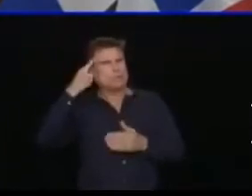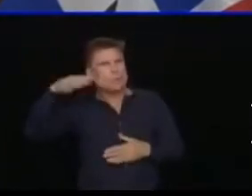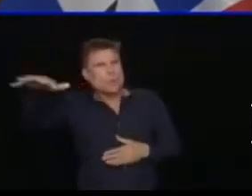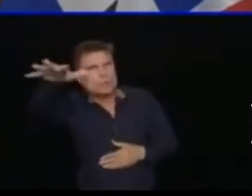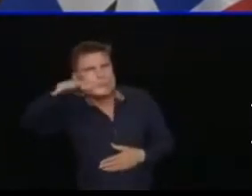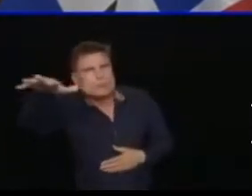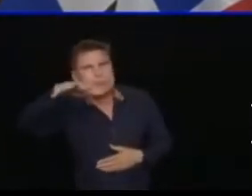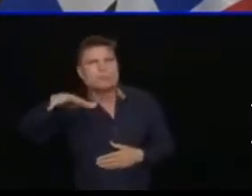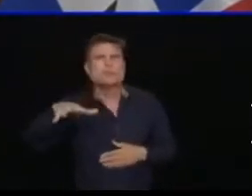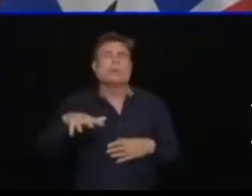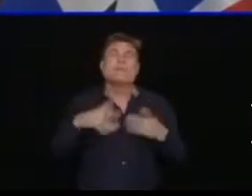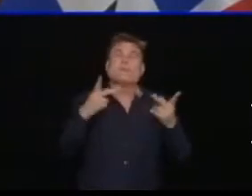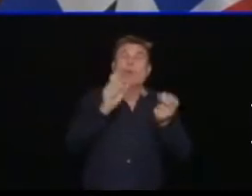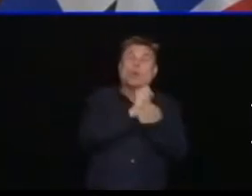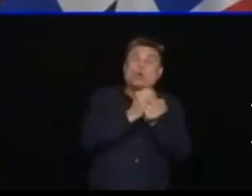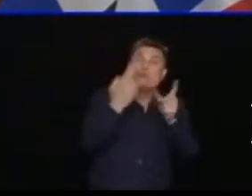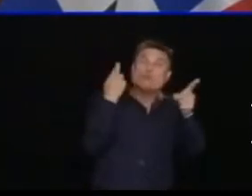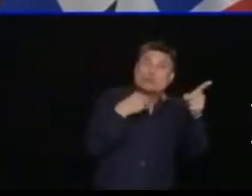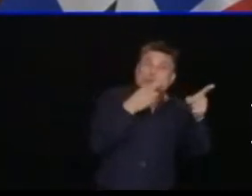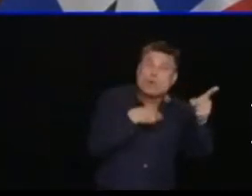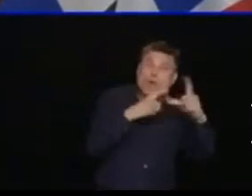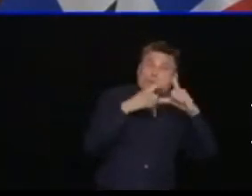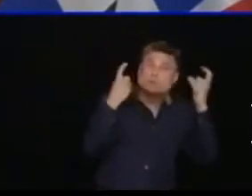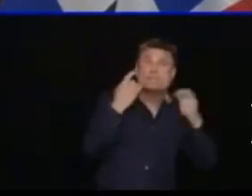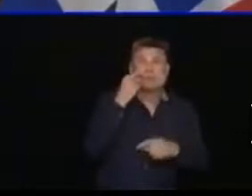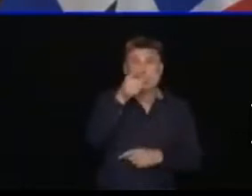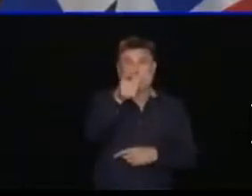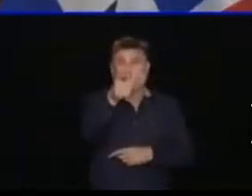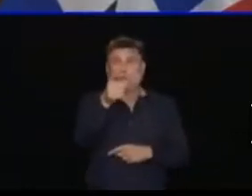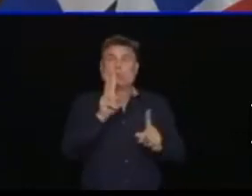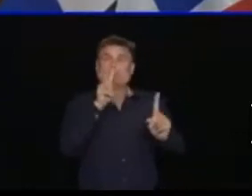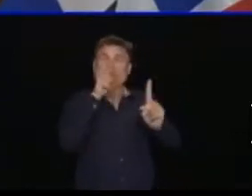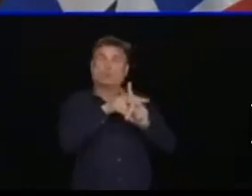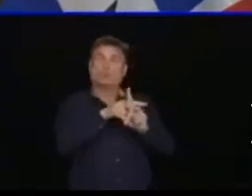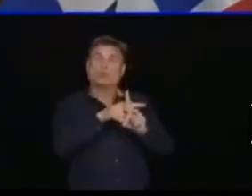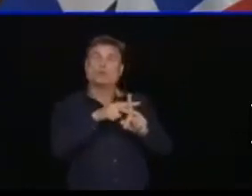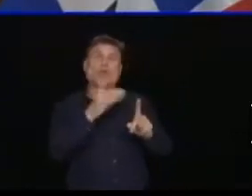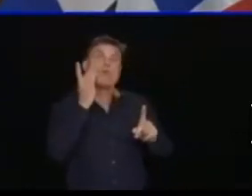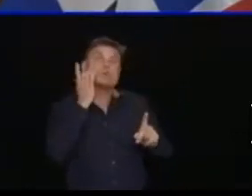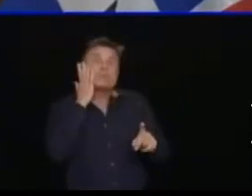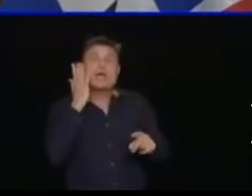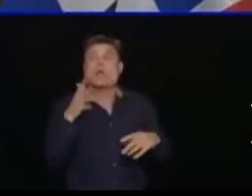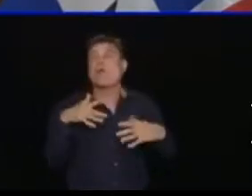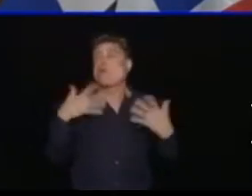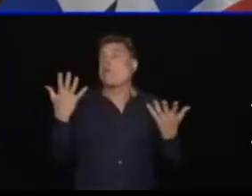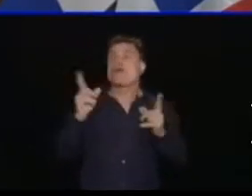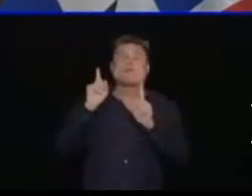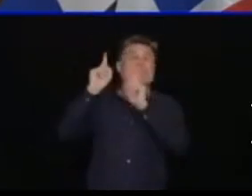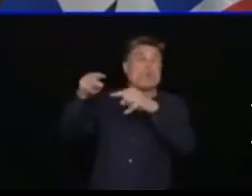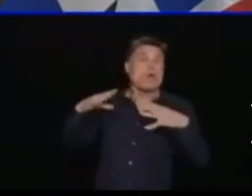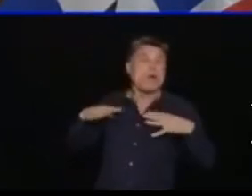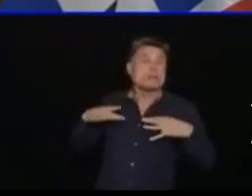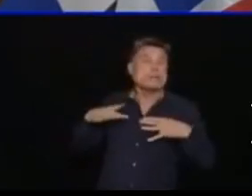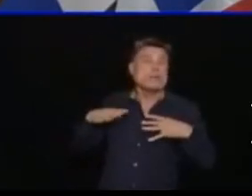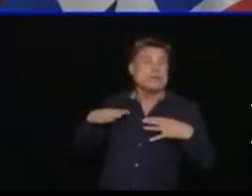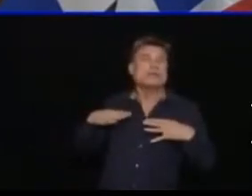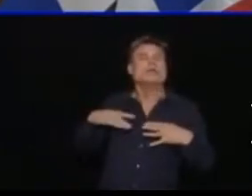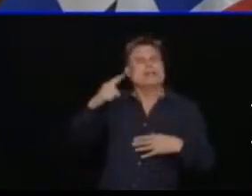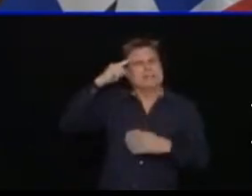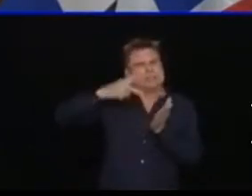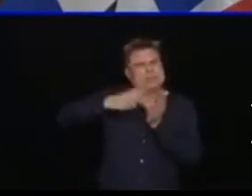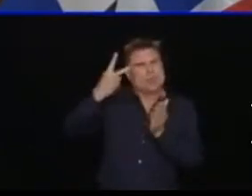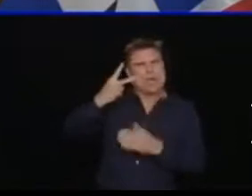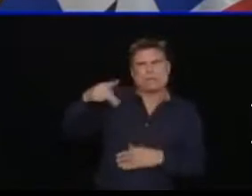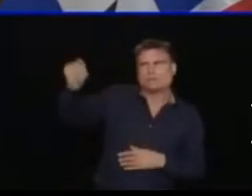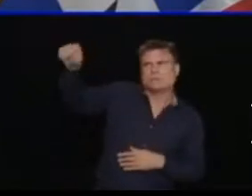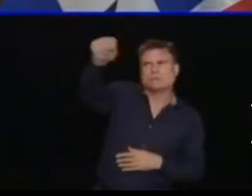Understand that the people who work there are at higher risk because they are looking after many other people. So be kind 所以 and show